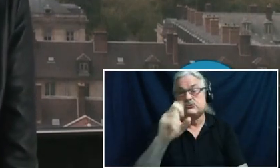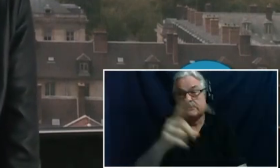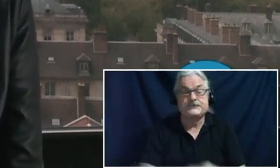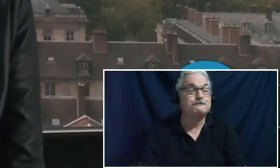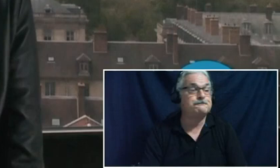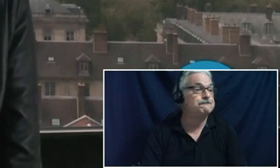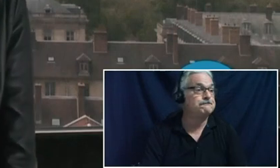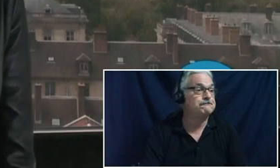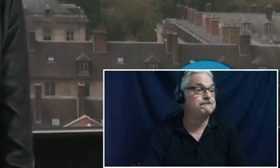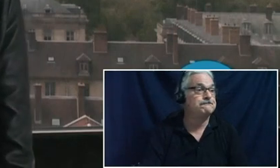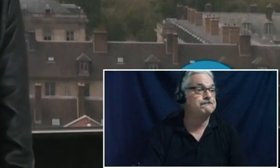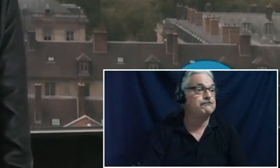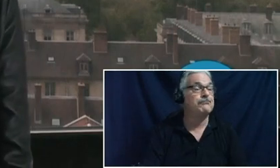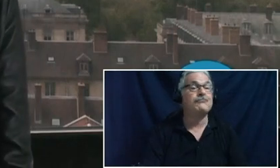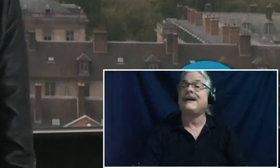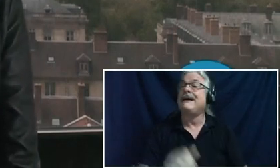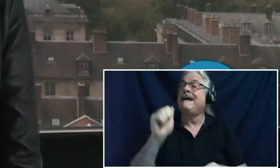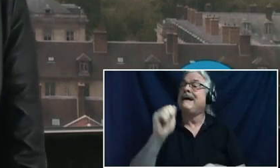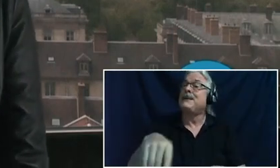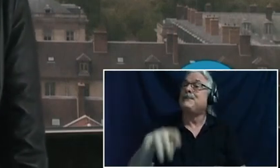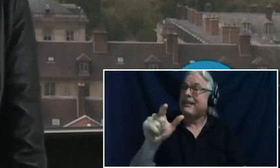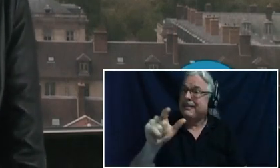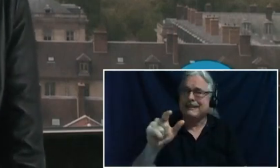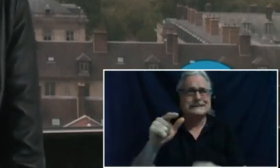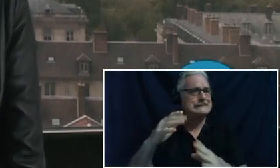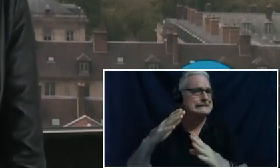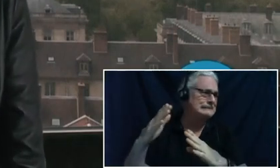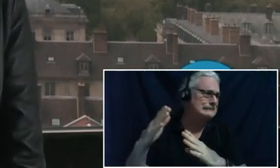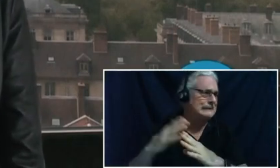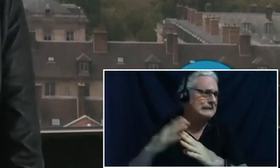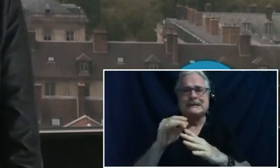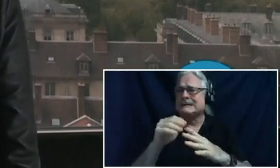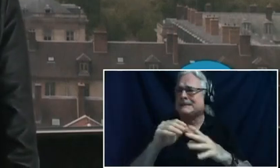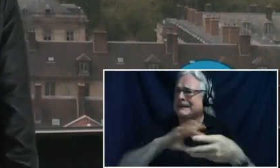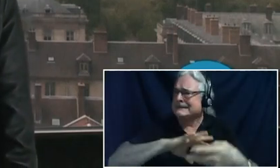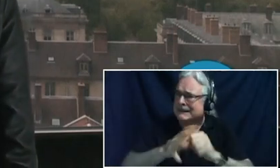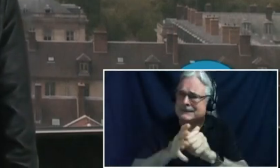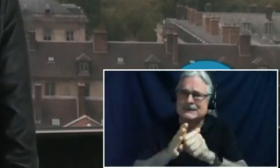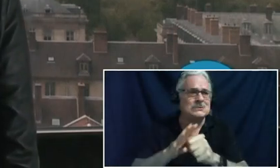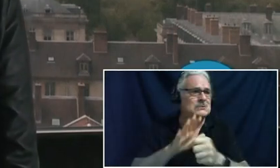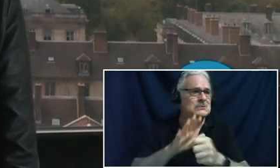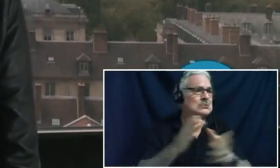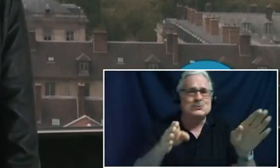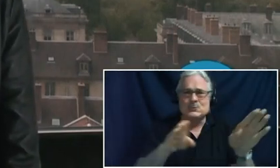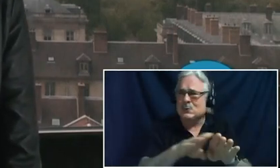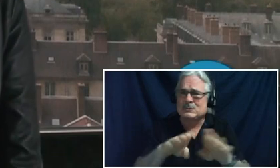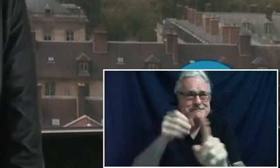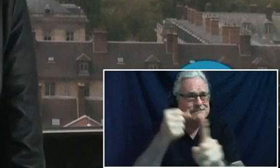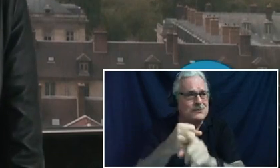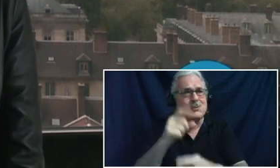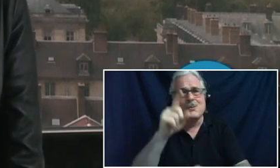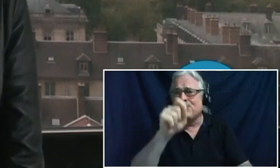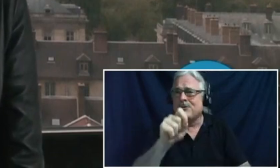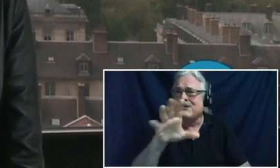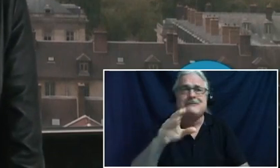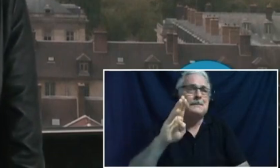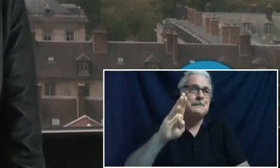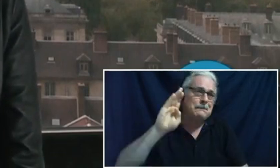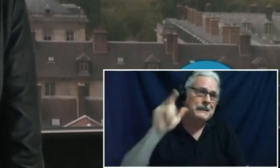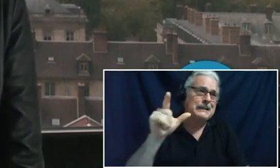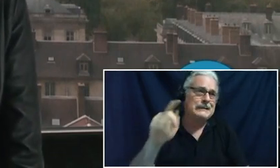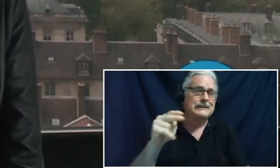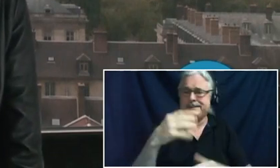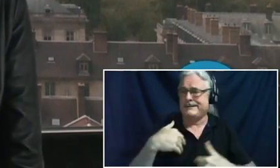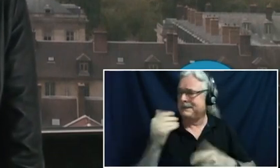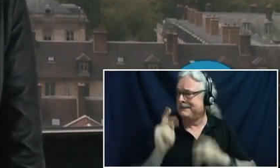des inégalités qui touchent le monde contemporain. Et je dirais que c'est particulièrement vrai dans le domaine de l'éducation. En avril, lors du pic de la pandémie, les fermetures d'écoles